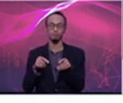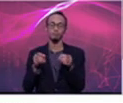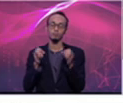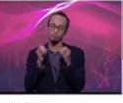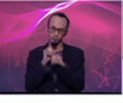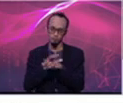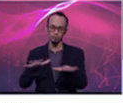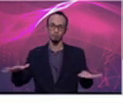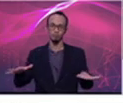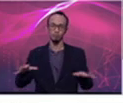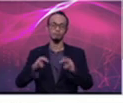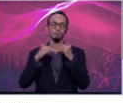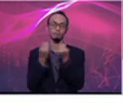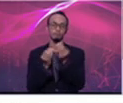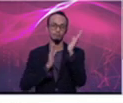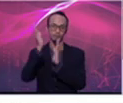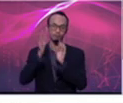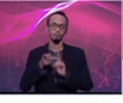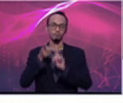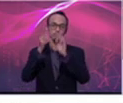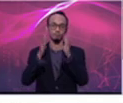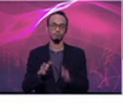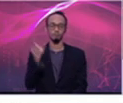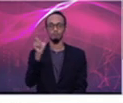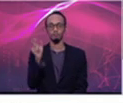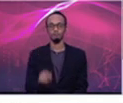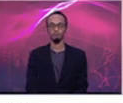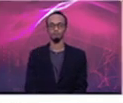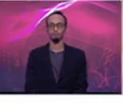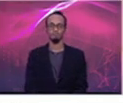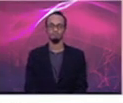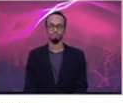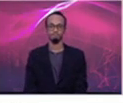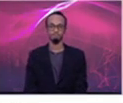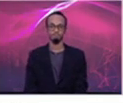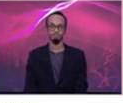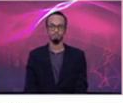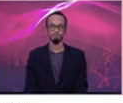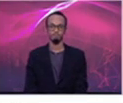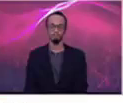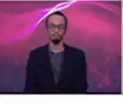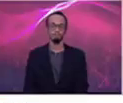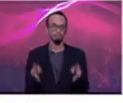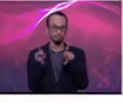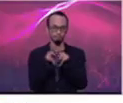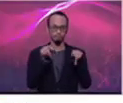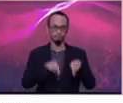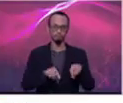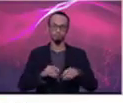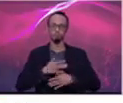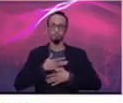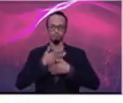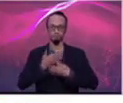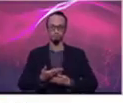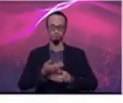kontroversi dalam masyarakat Malaysia khususnya umat Islam V hari ini turut tampil